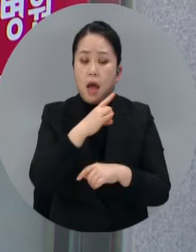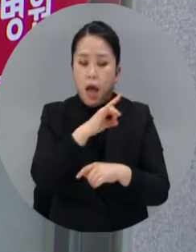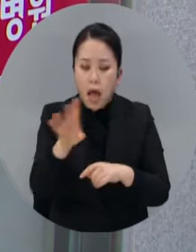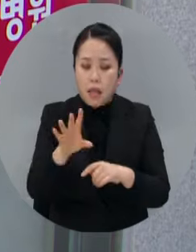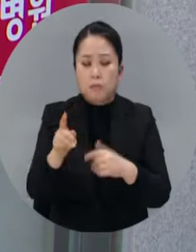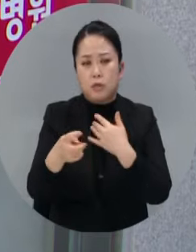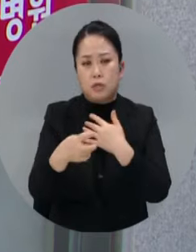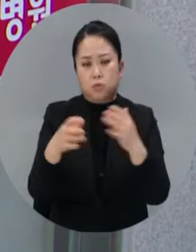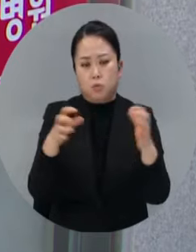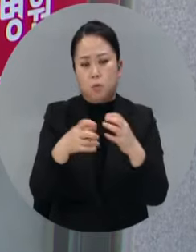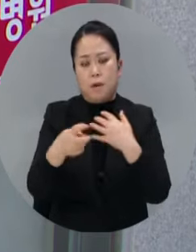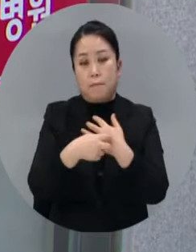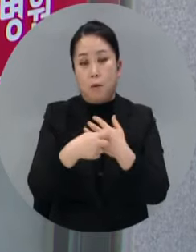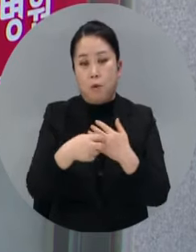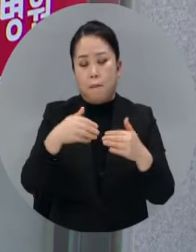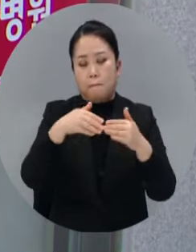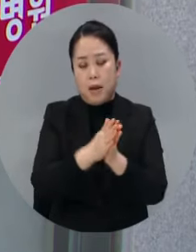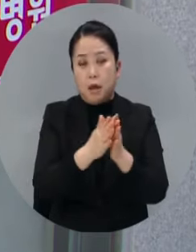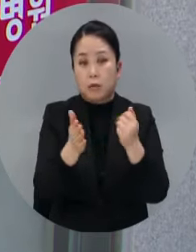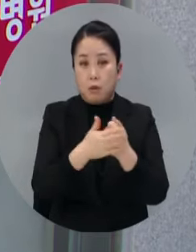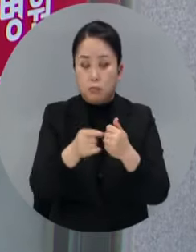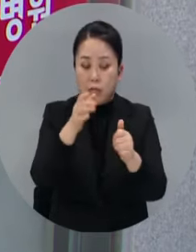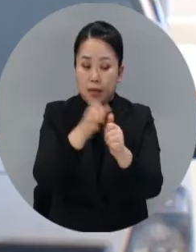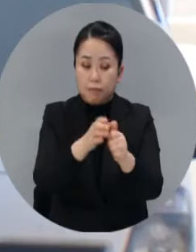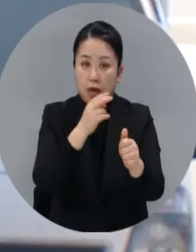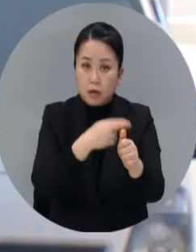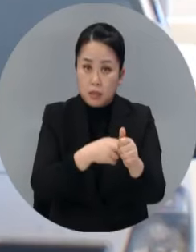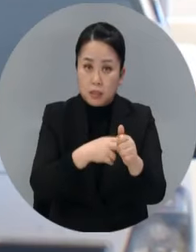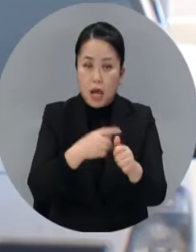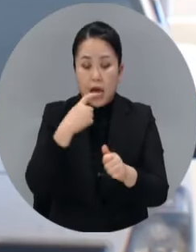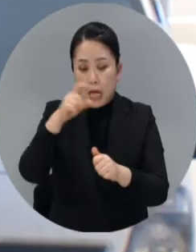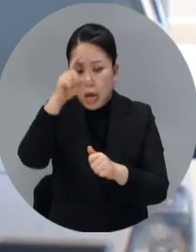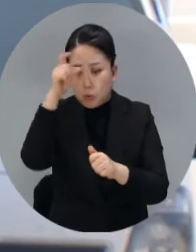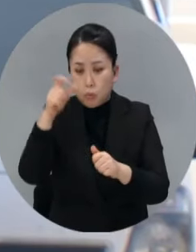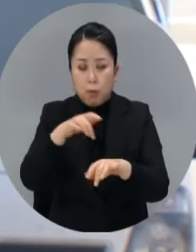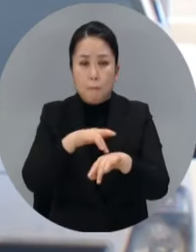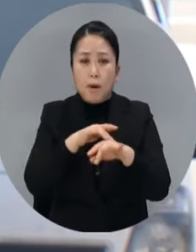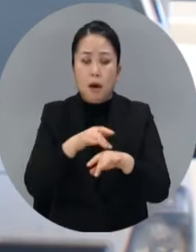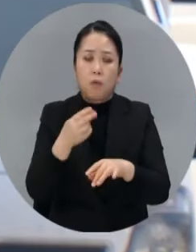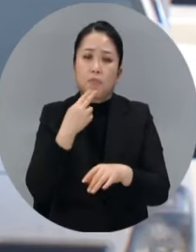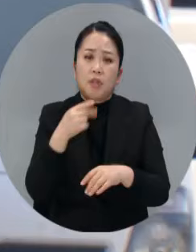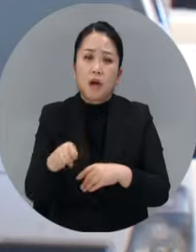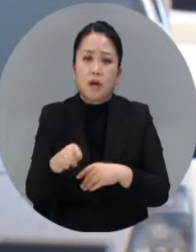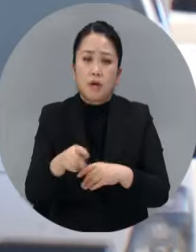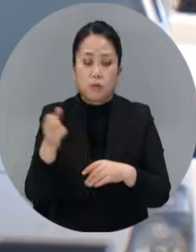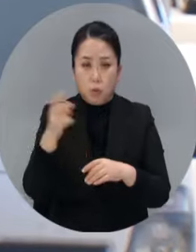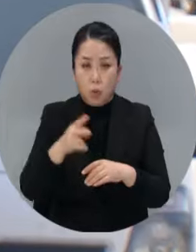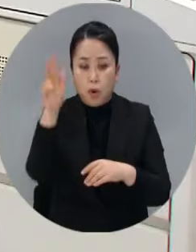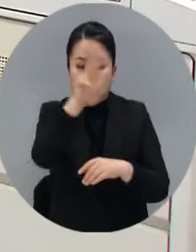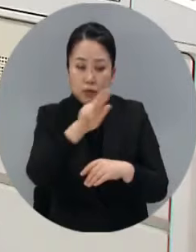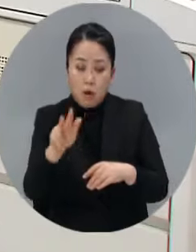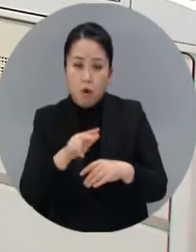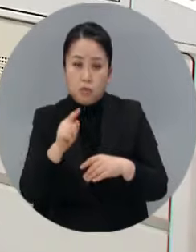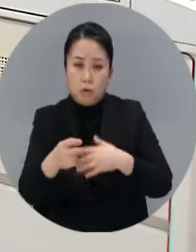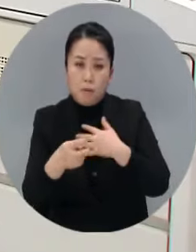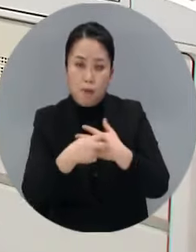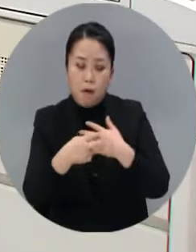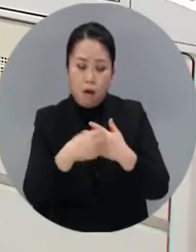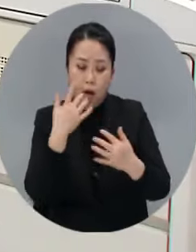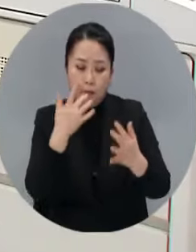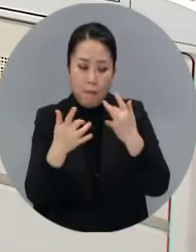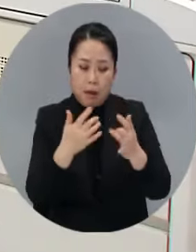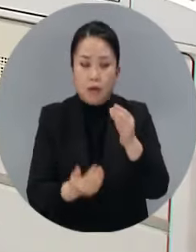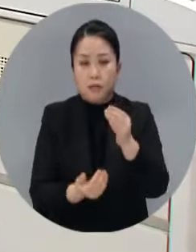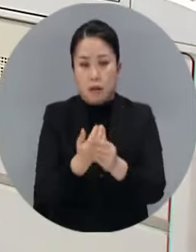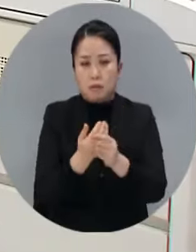닫으면서 담당 의사도 간호사도 모두 사라진 상황 가뜩이나 전국적인 의료공백 사태의